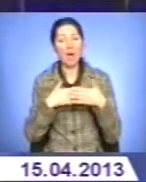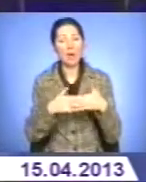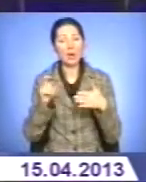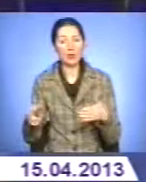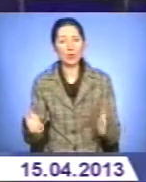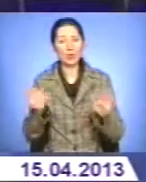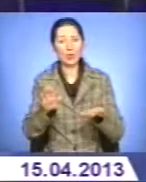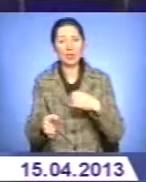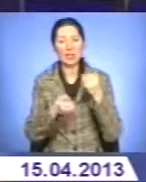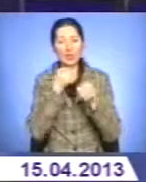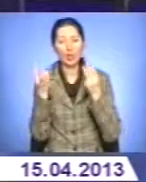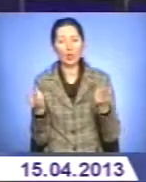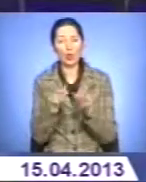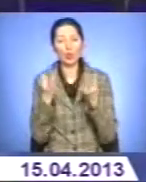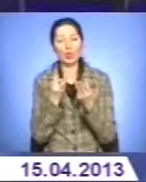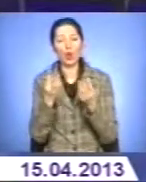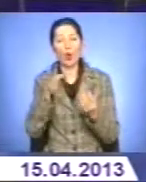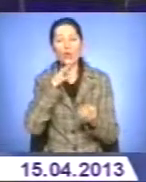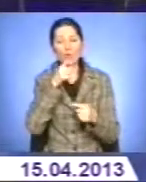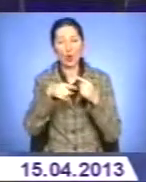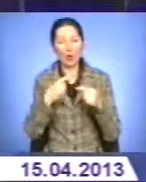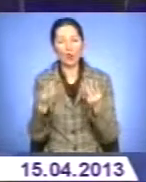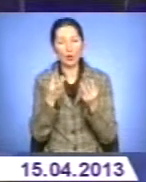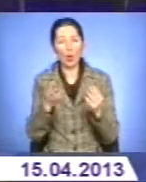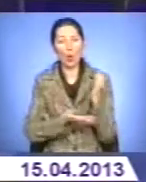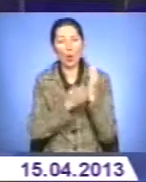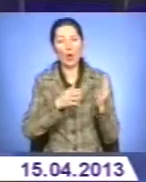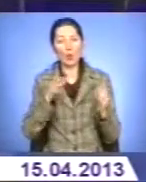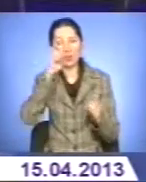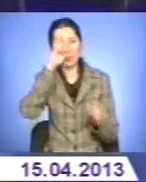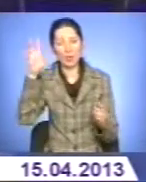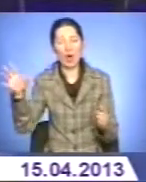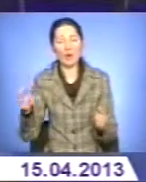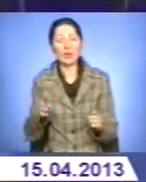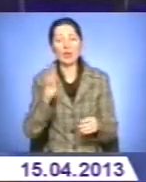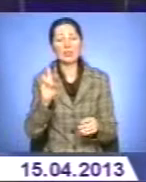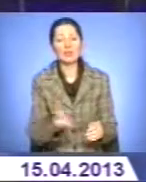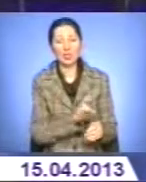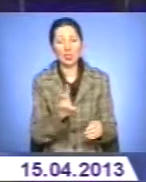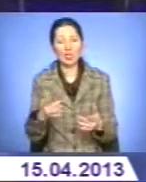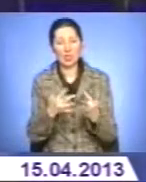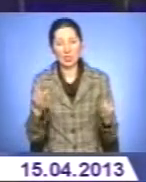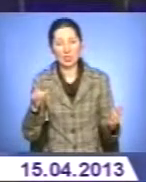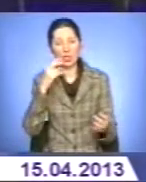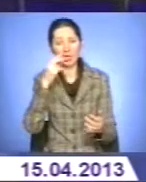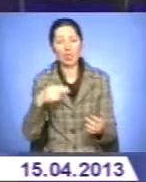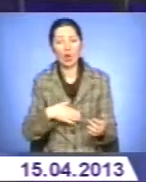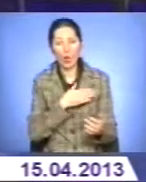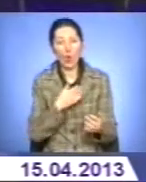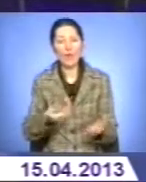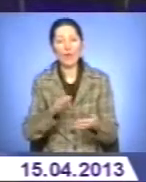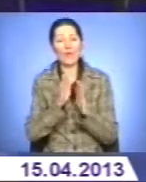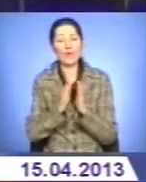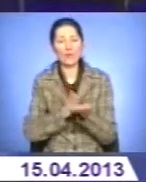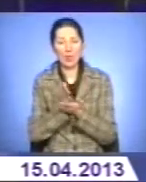до вічного вогню у парку Слави. Священнослужителі різних конфесій відправили поминальний молебень за тими, хто поліг у роки